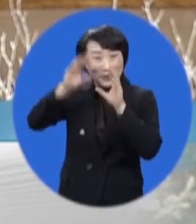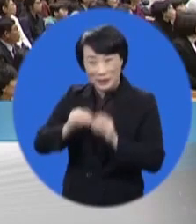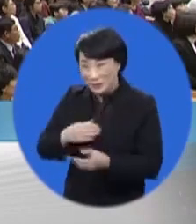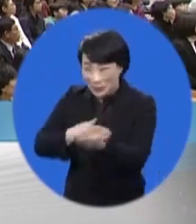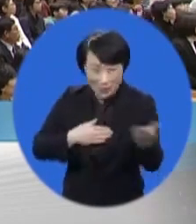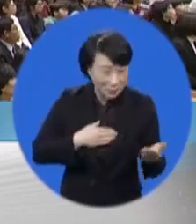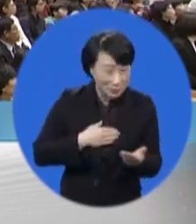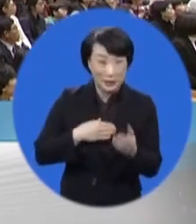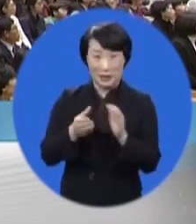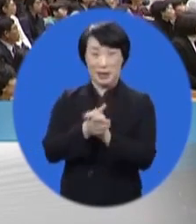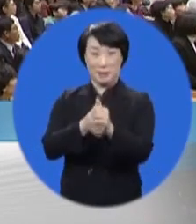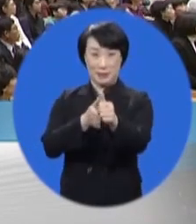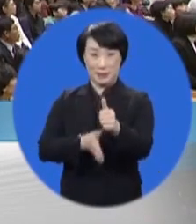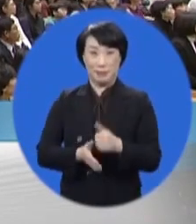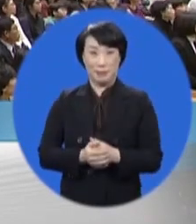동의하시면 아멘합시다.